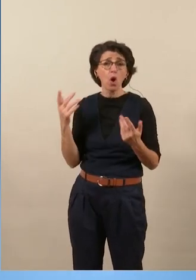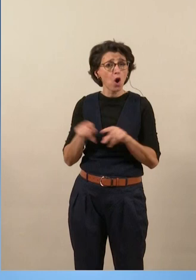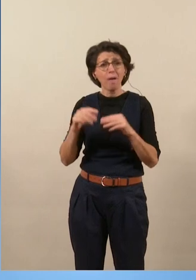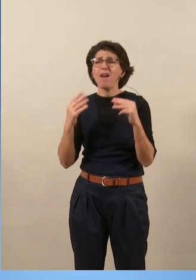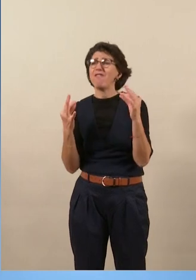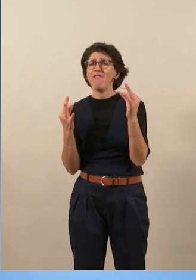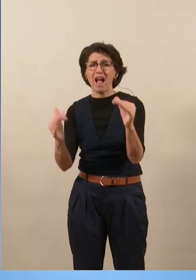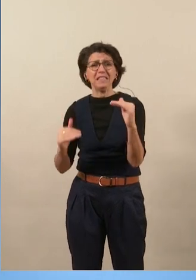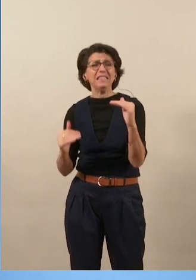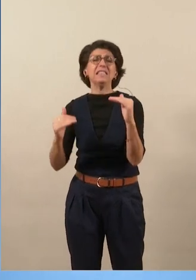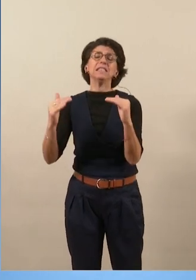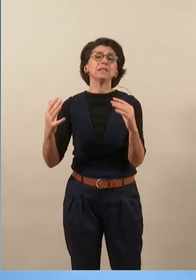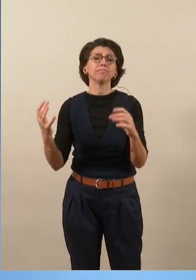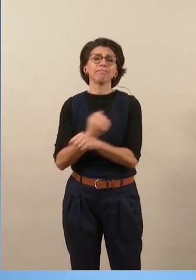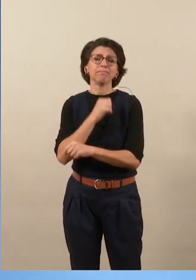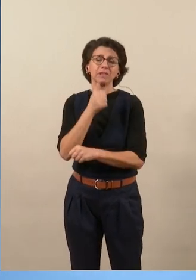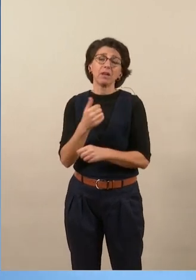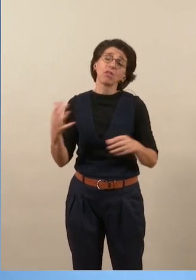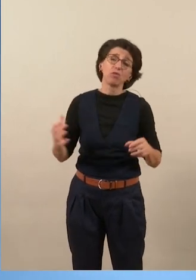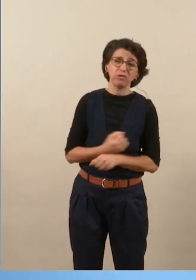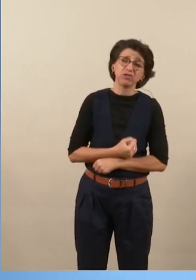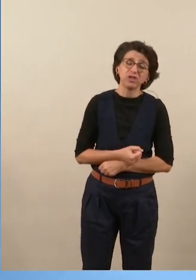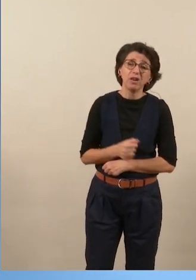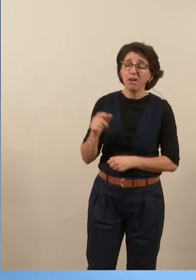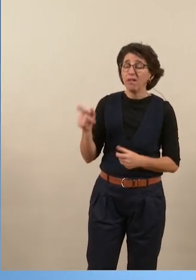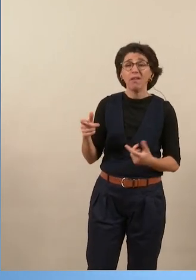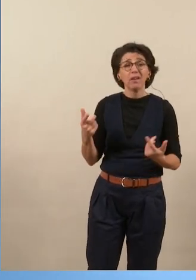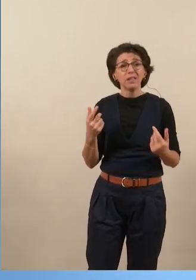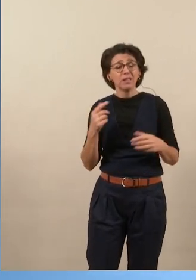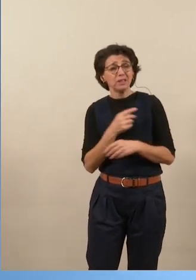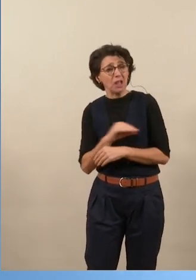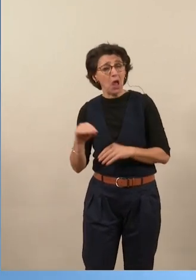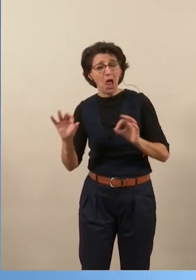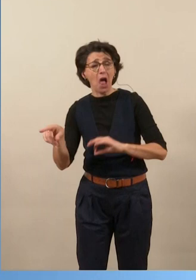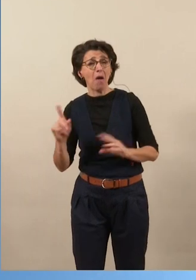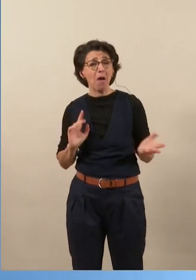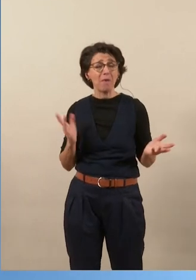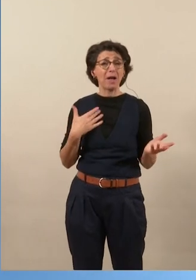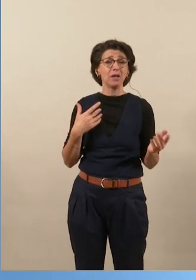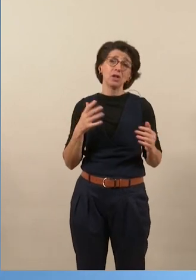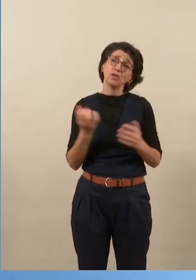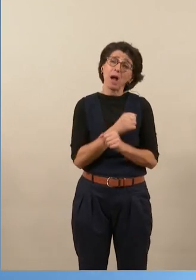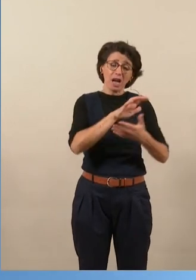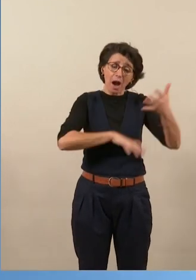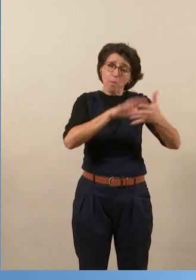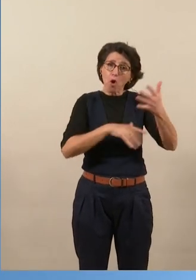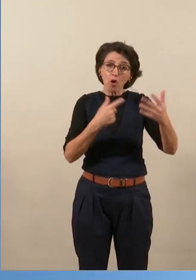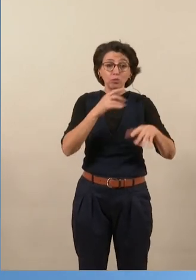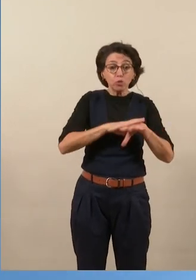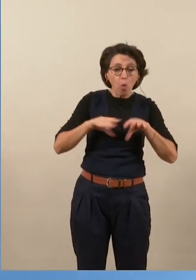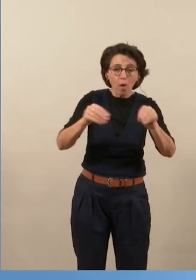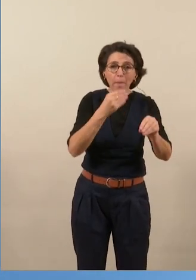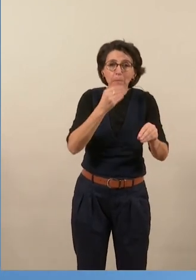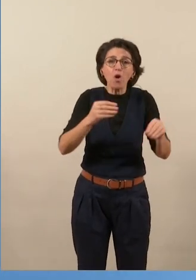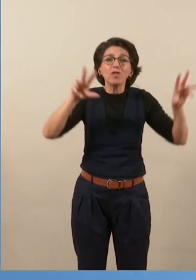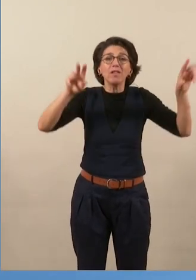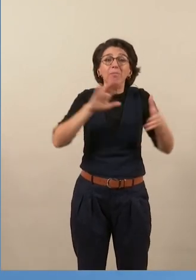les plus en insécurité c'est dommage ce rapport devrait être un recueil de bonnes pratiques qui vise à gommer les inégalités entre les hommes et les femmes